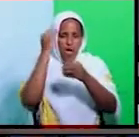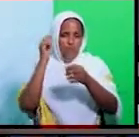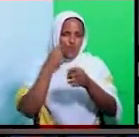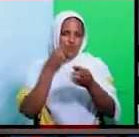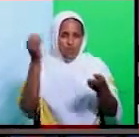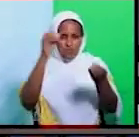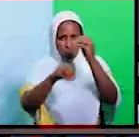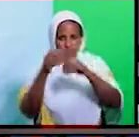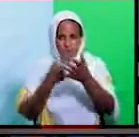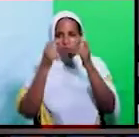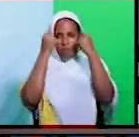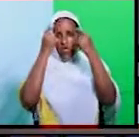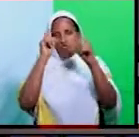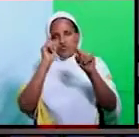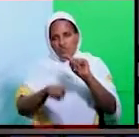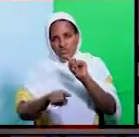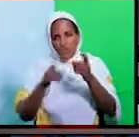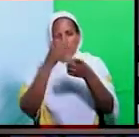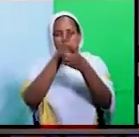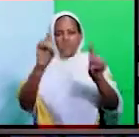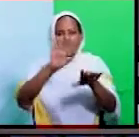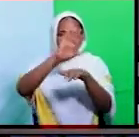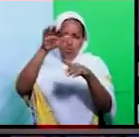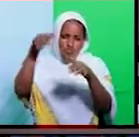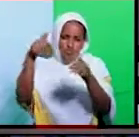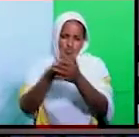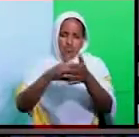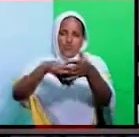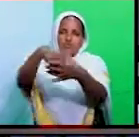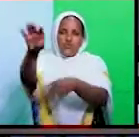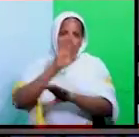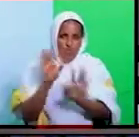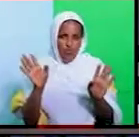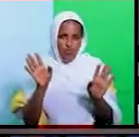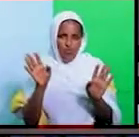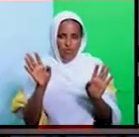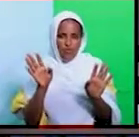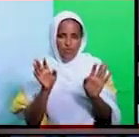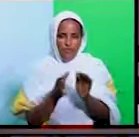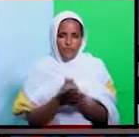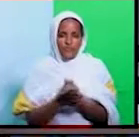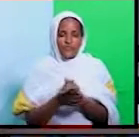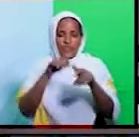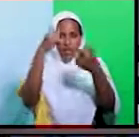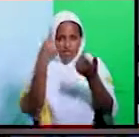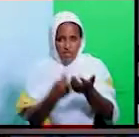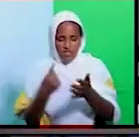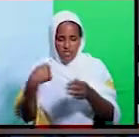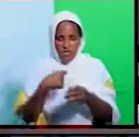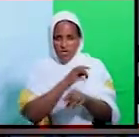ያበራል በጊዜ በጣም ገርሞት ተጸጽቶ ይቅርታ አድርጉልኝ እናንተ ከኔ ምንም መማር